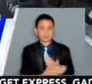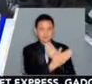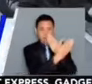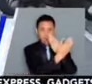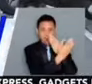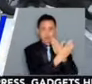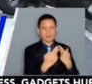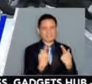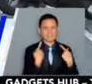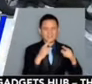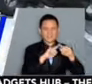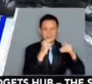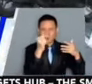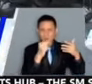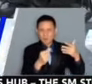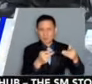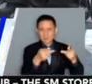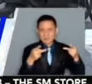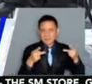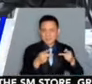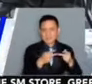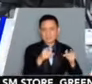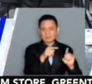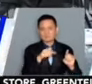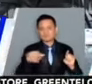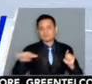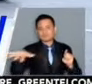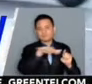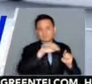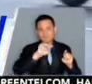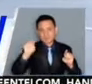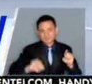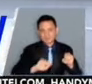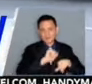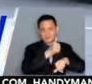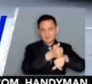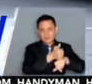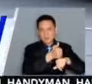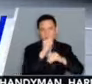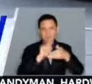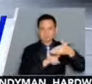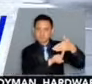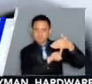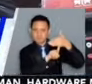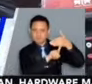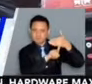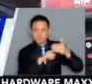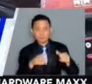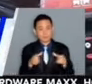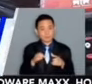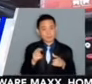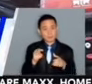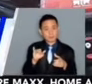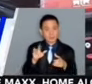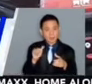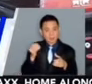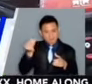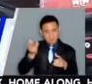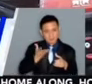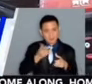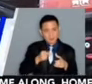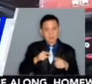ng transport strike dito sa Metro Manila. Sa pahayag ng grupong Manibela, magsisimula ng alas 6 ng umaga ang kanilang kilos protesta